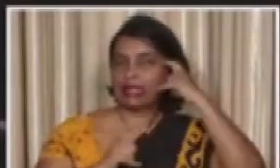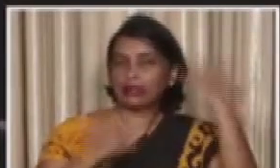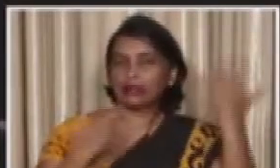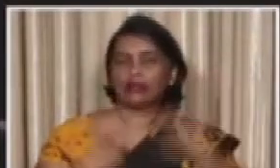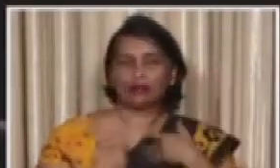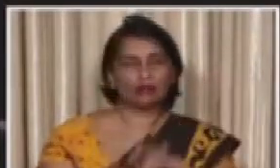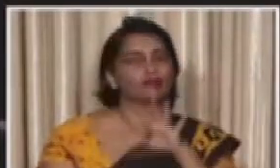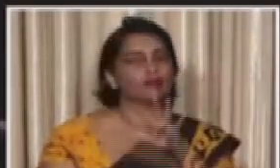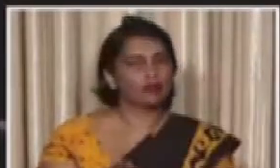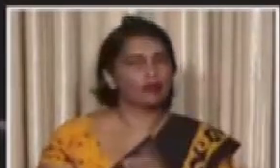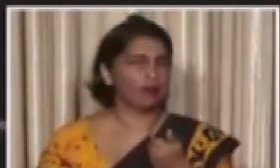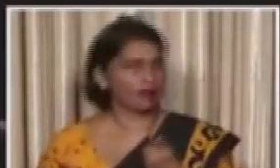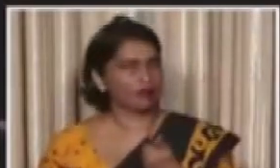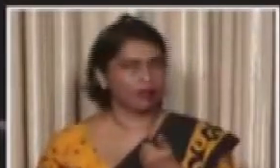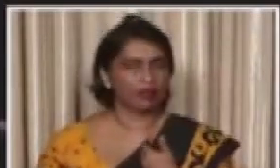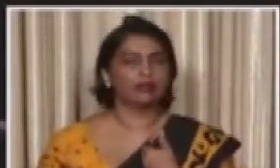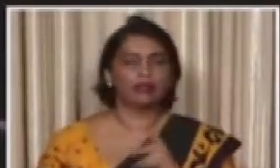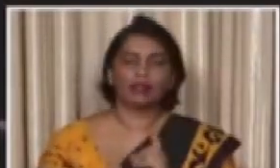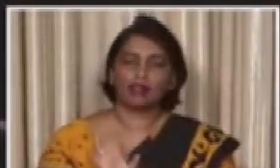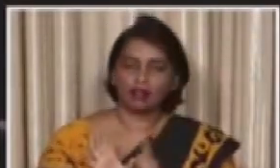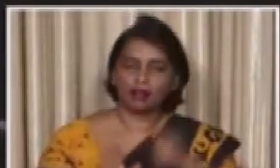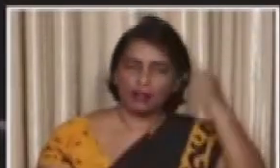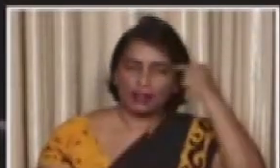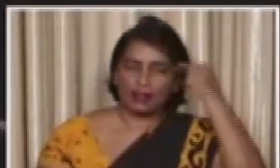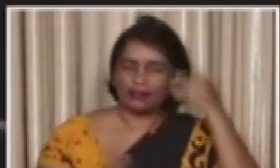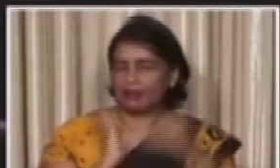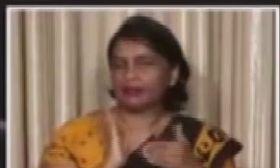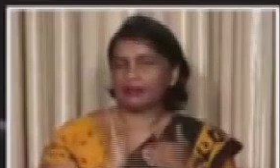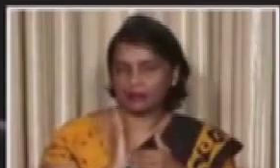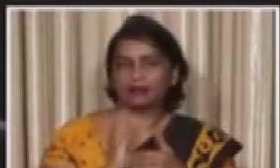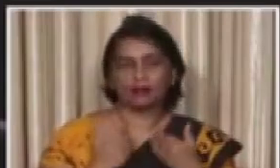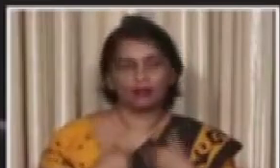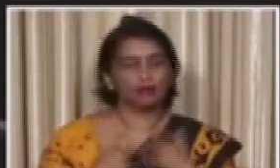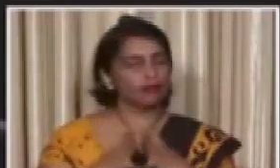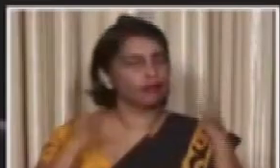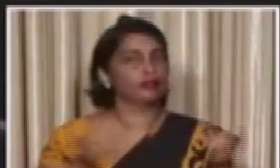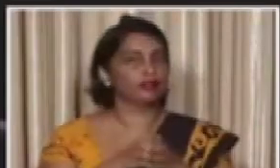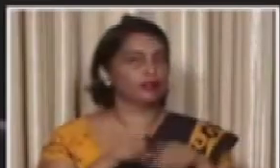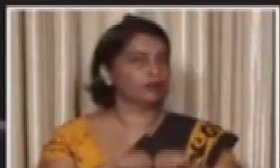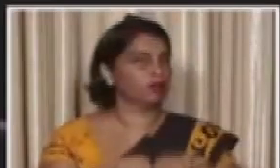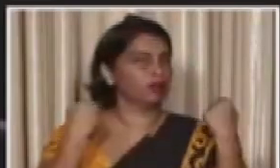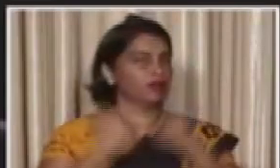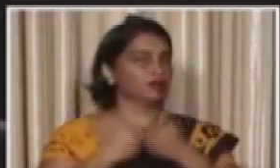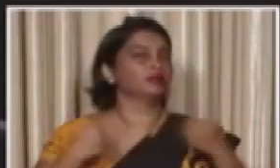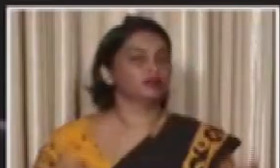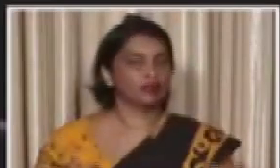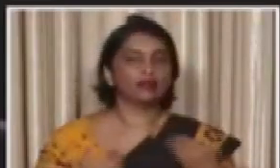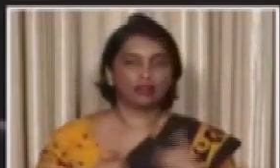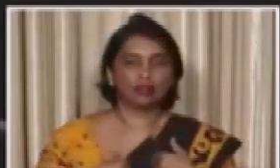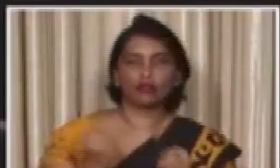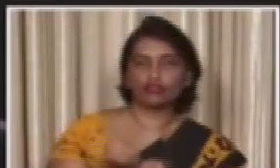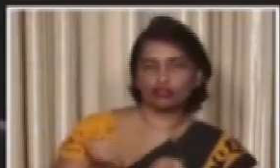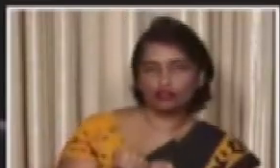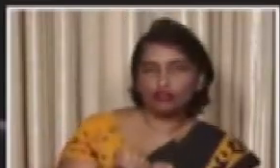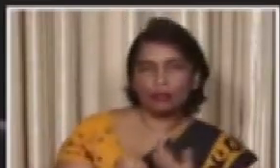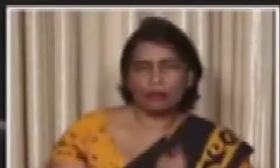ගත්ත තීන්දුව හරිද කියා. එය හැමදාම වගේ හිතට වද දෙනවා. අපේ දැවැන්ත පක්ෂය දෙකඩ කරන්නට මම දායක වුණාද